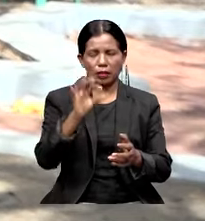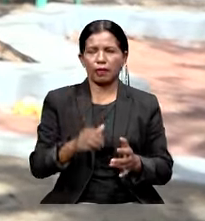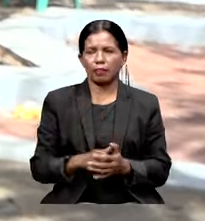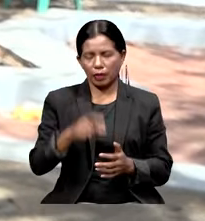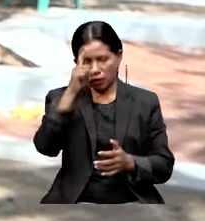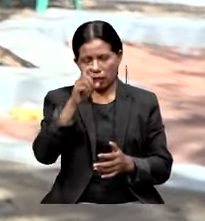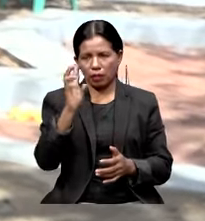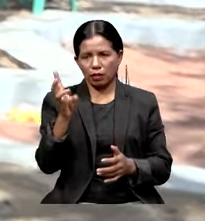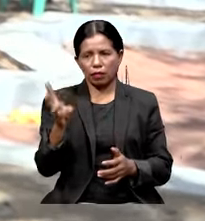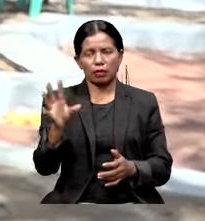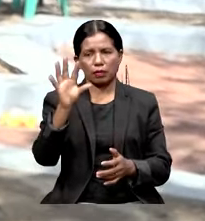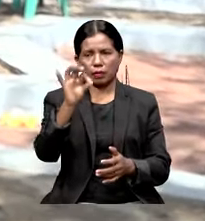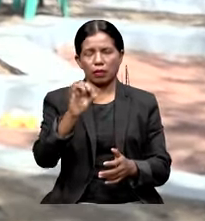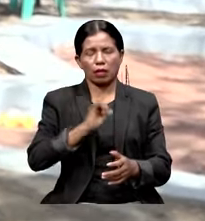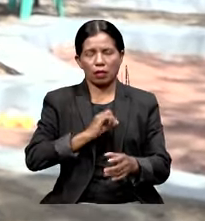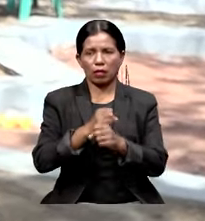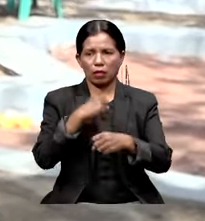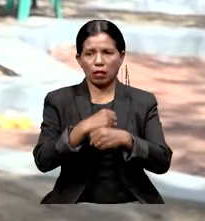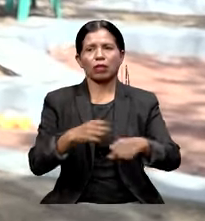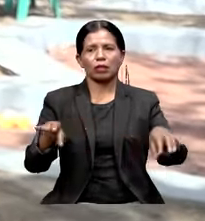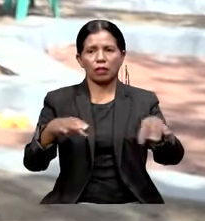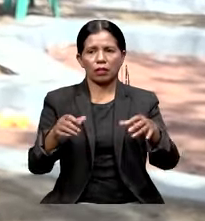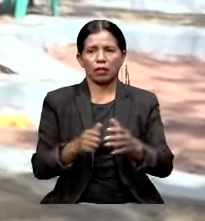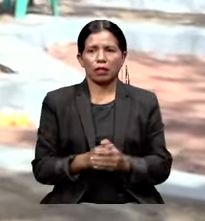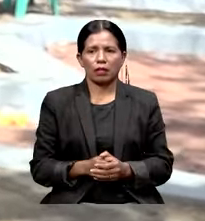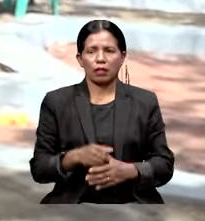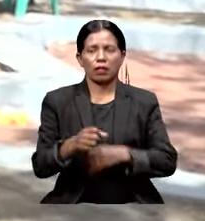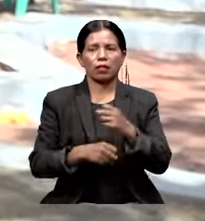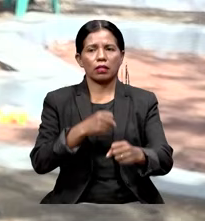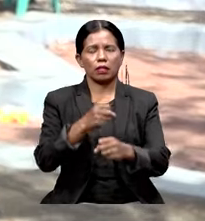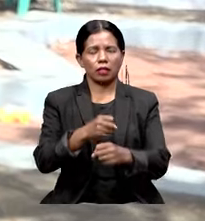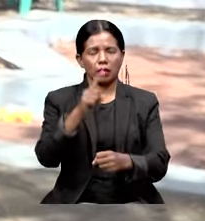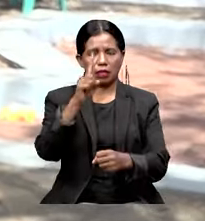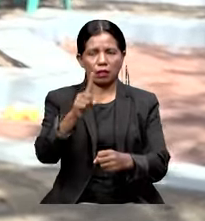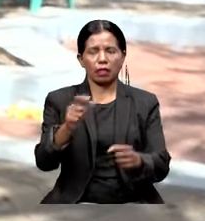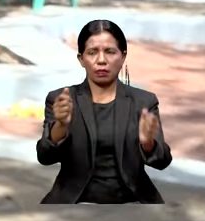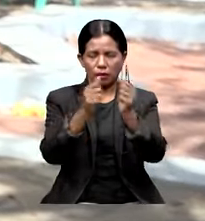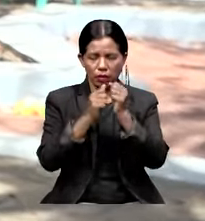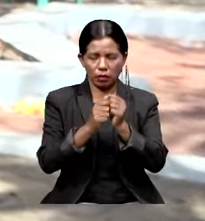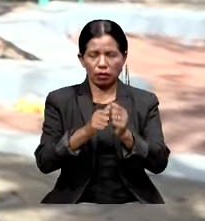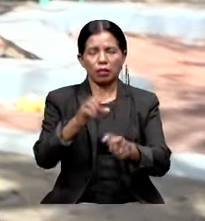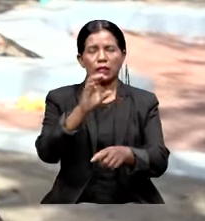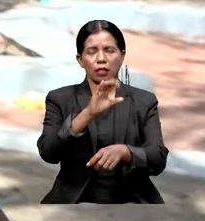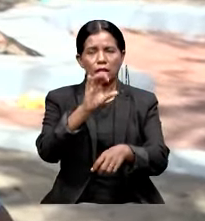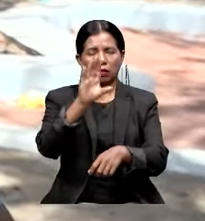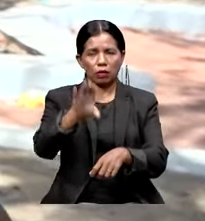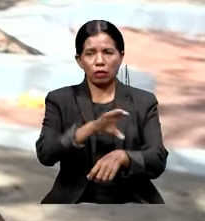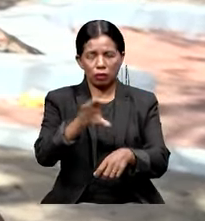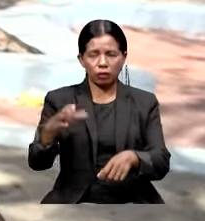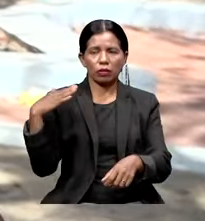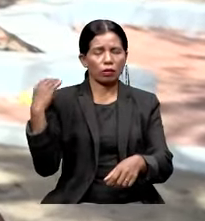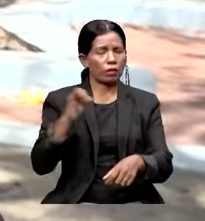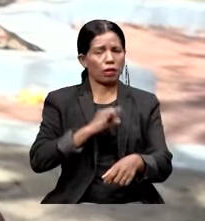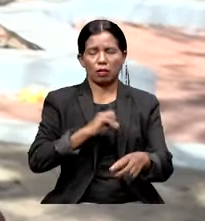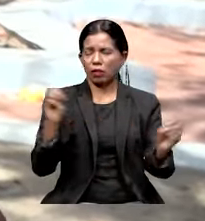Mas sau halu servisu. Durante tina inda resi acompanha la patin cruz jovem. Aula